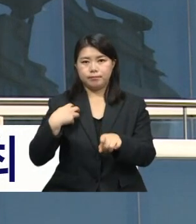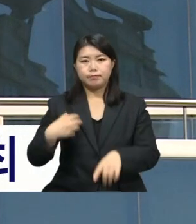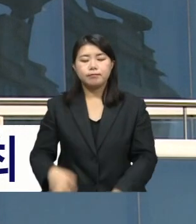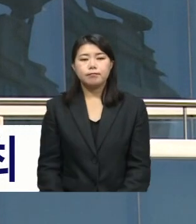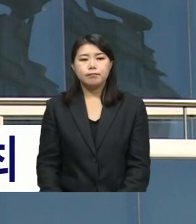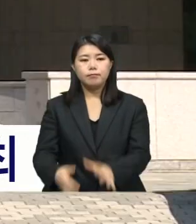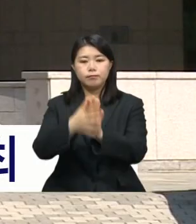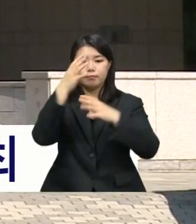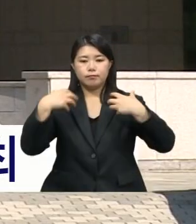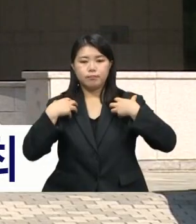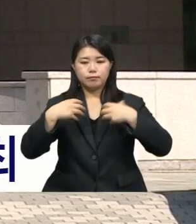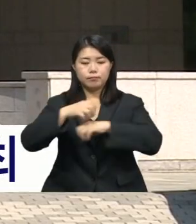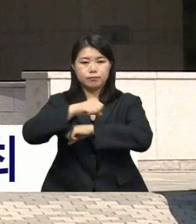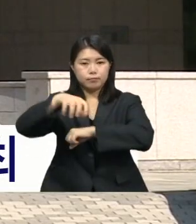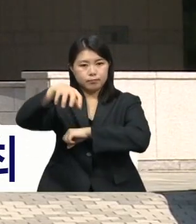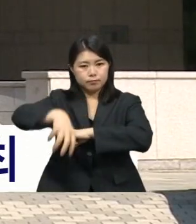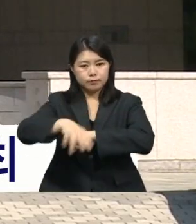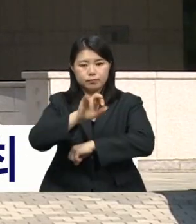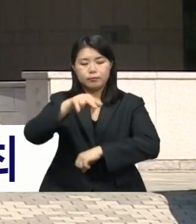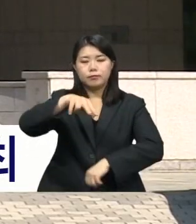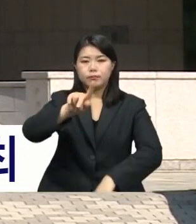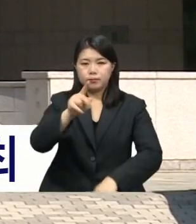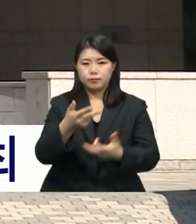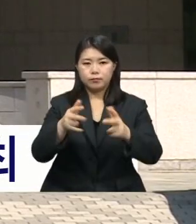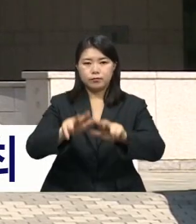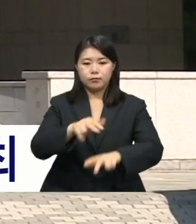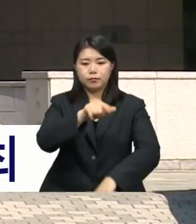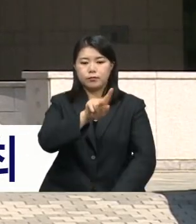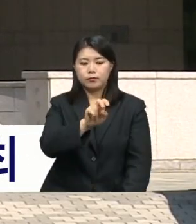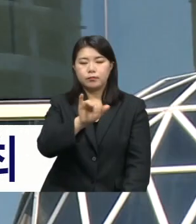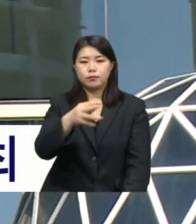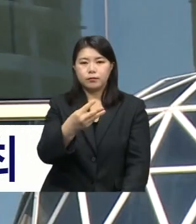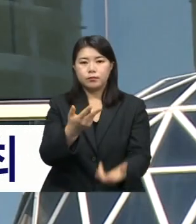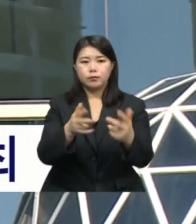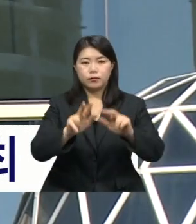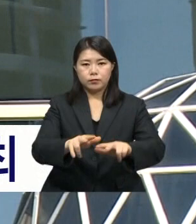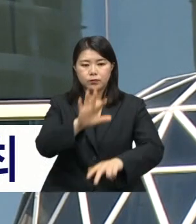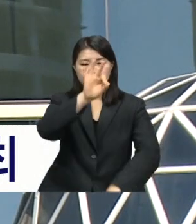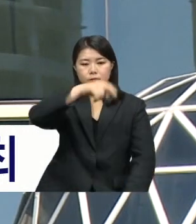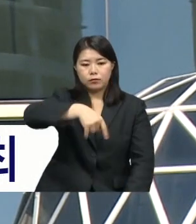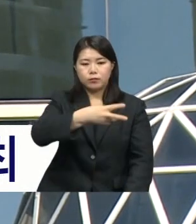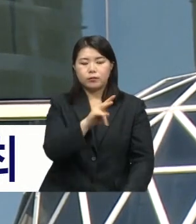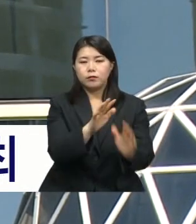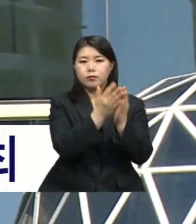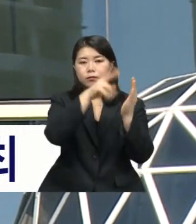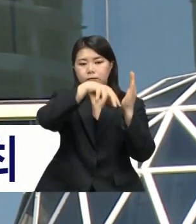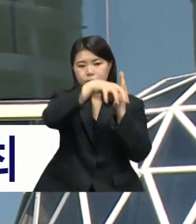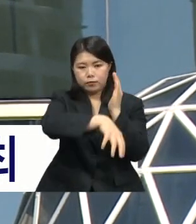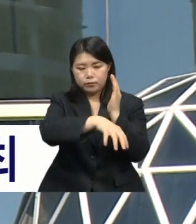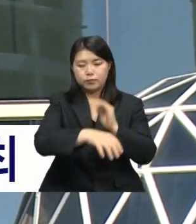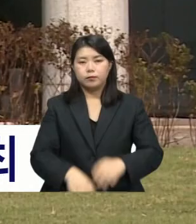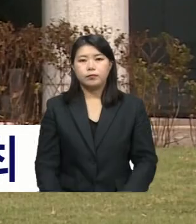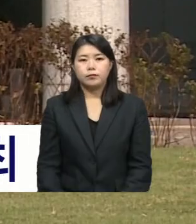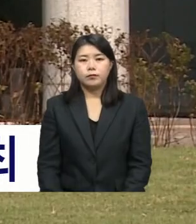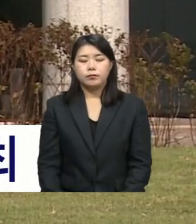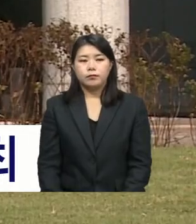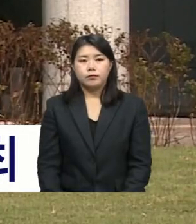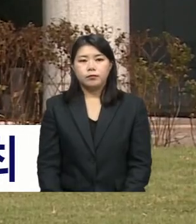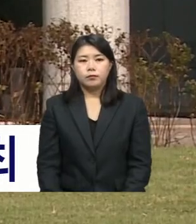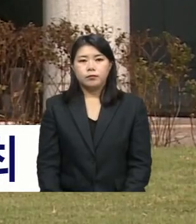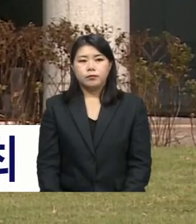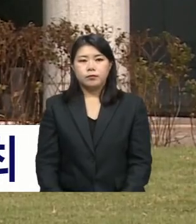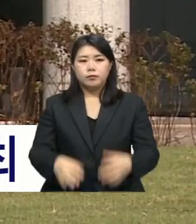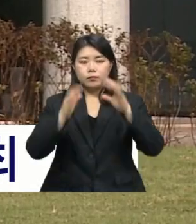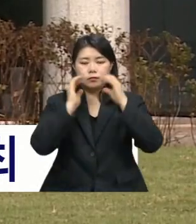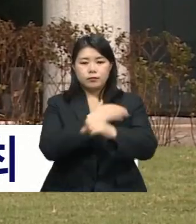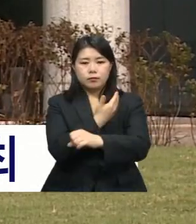하남시청 잔디광장과 미사 호수 공원 가해 문화공원과 위래 도서관 일대에서 개최됩니다 행사에서는